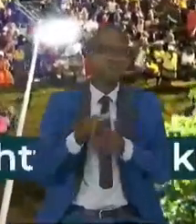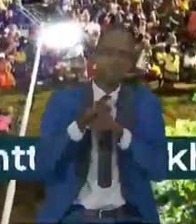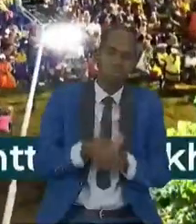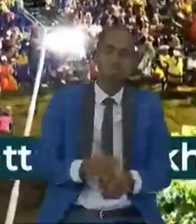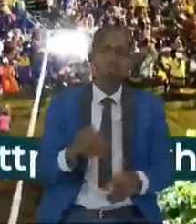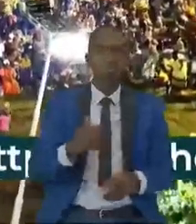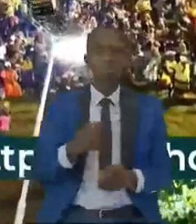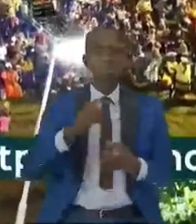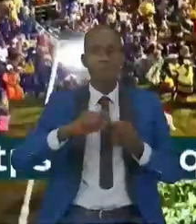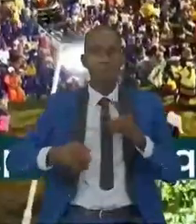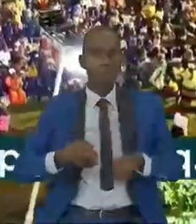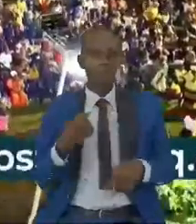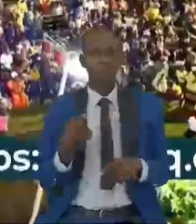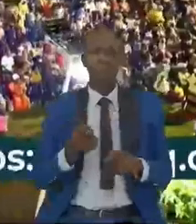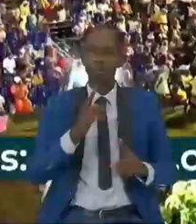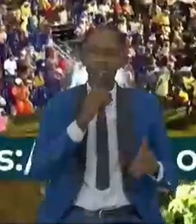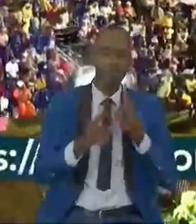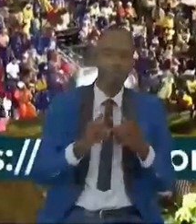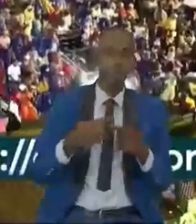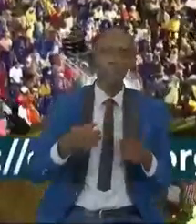Pour ne dépasser personne.